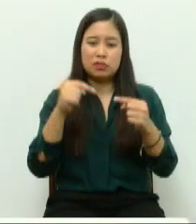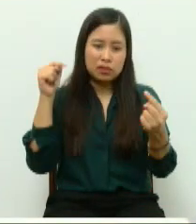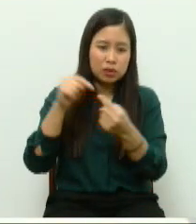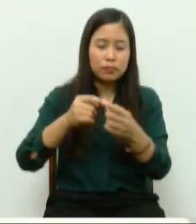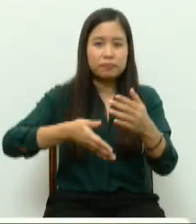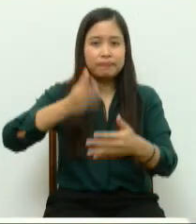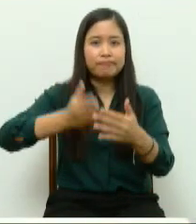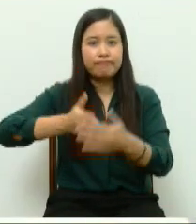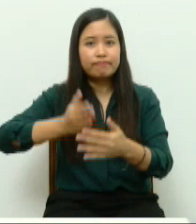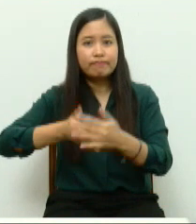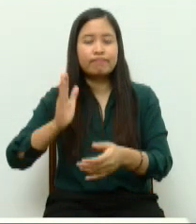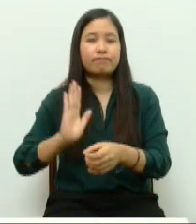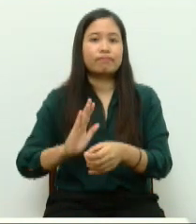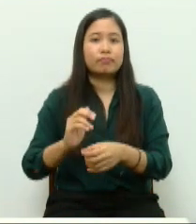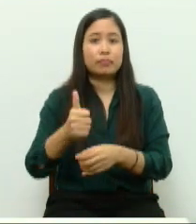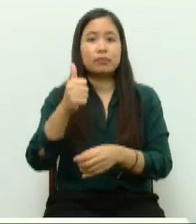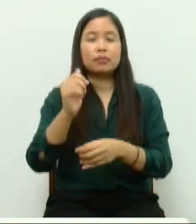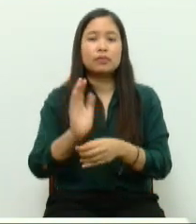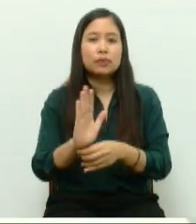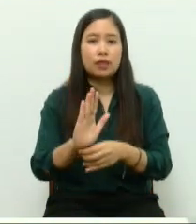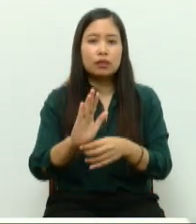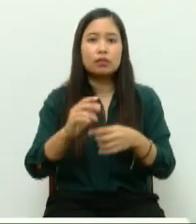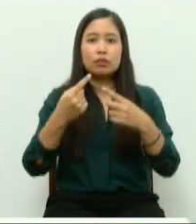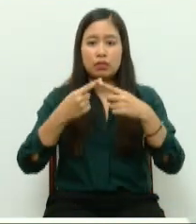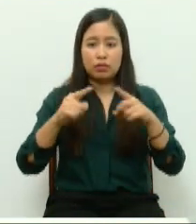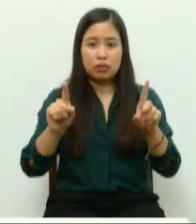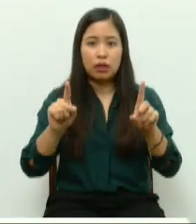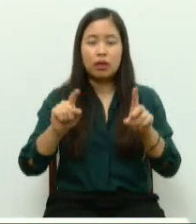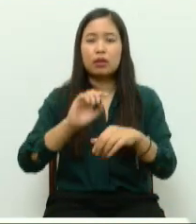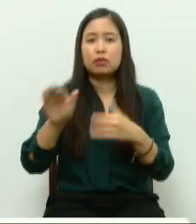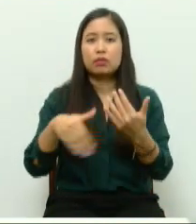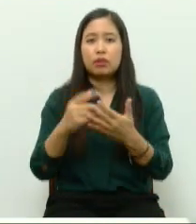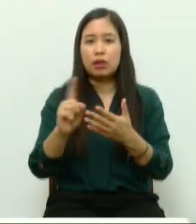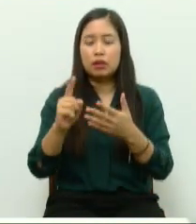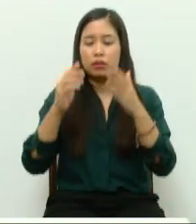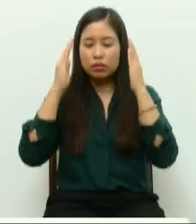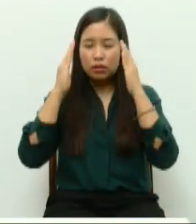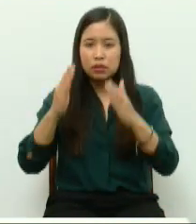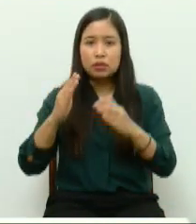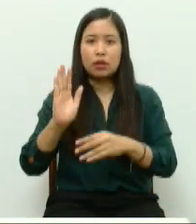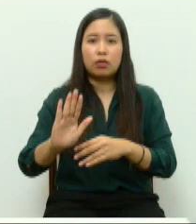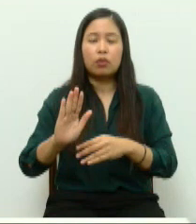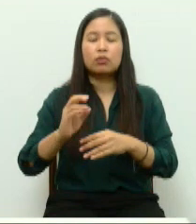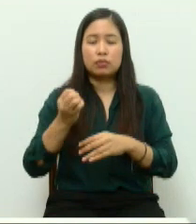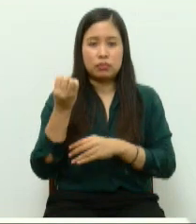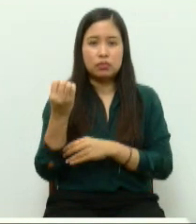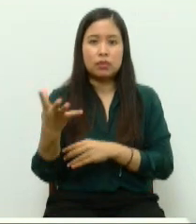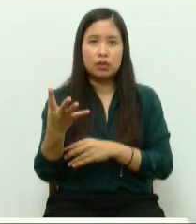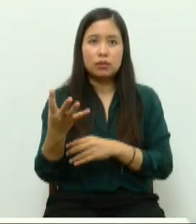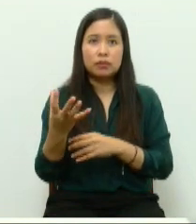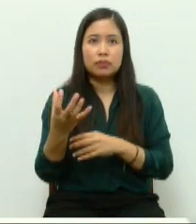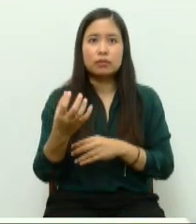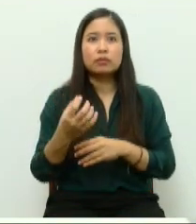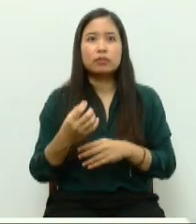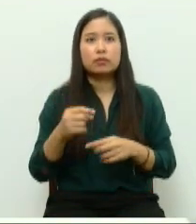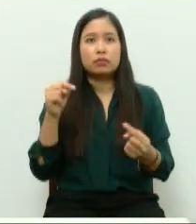องๆนักเรียนแต่แรงบันดาลใจหรือความมุ่งมั่นตั้งใจของน้องๆ นักเรียนนั้นมีคุณค่ามากกว่าและความสุ